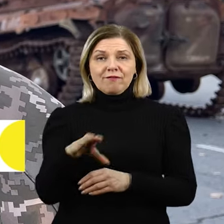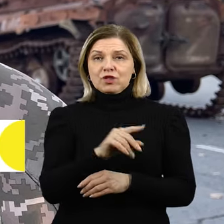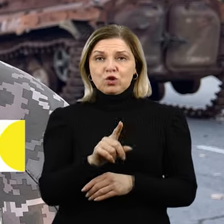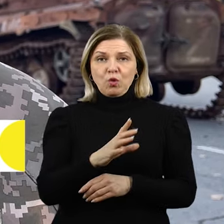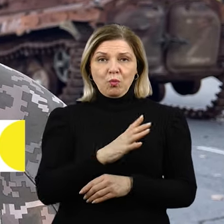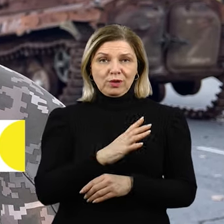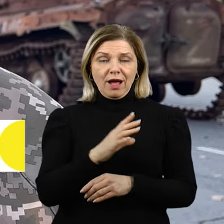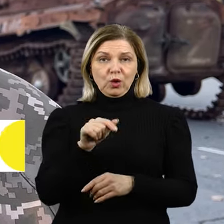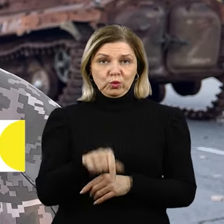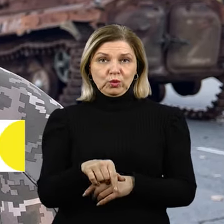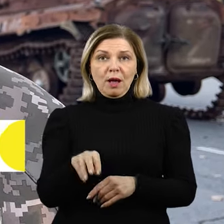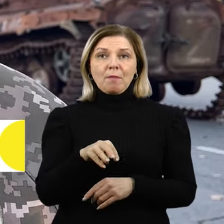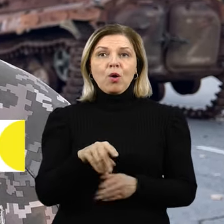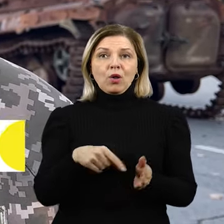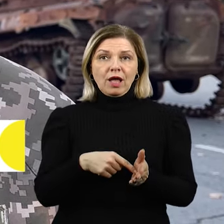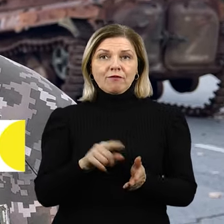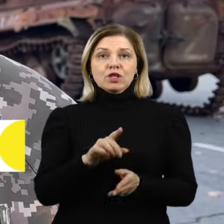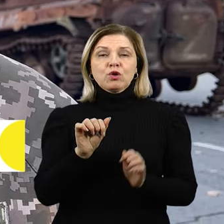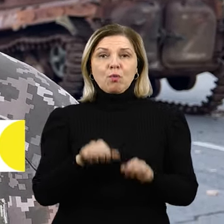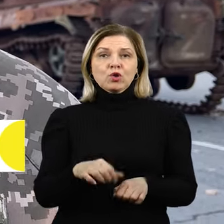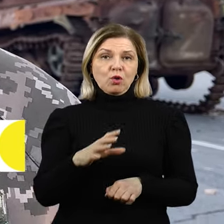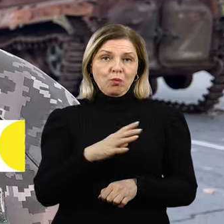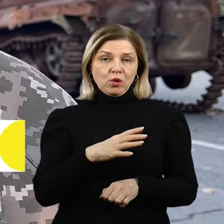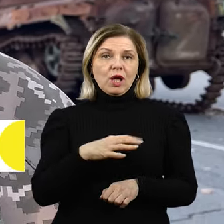тут, в Миколаєві, яку можна було задіяти. І